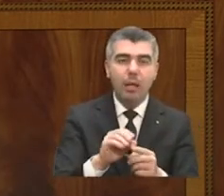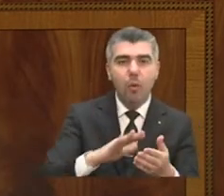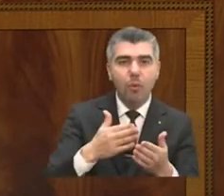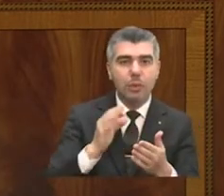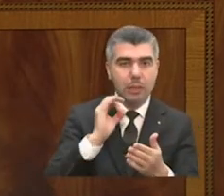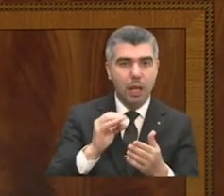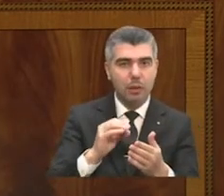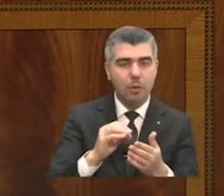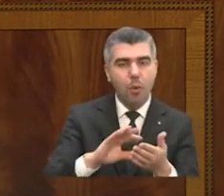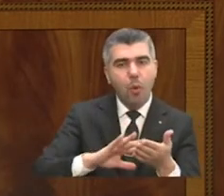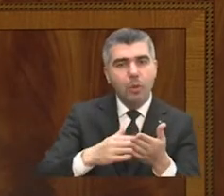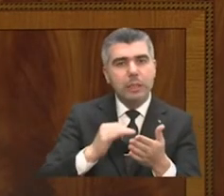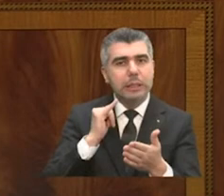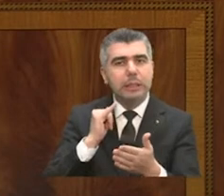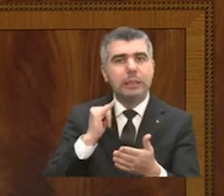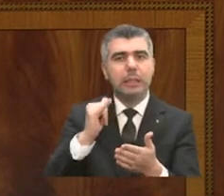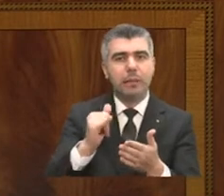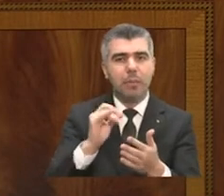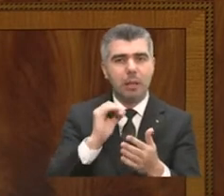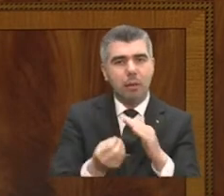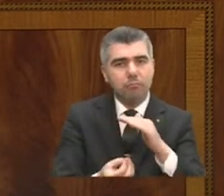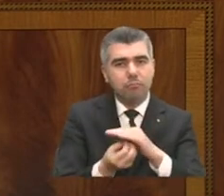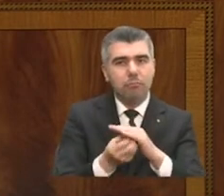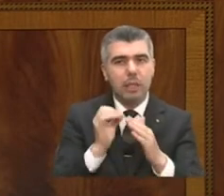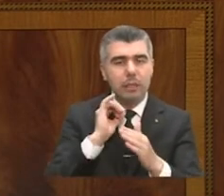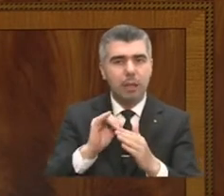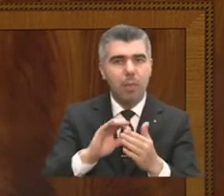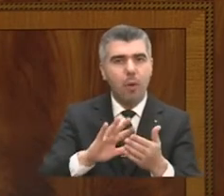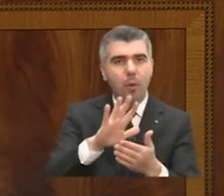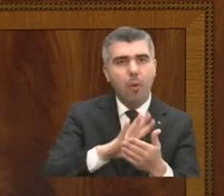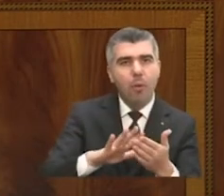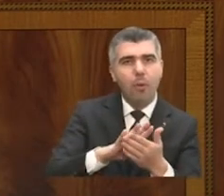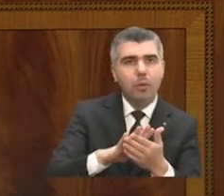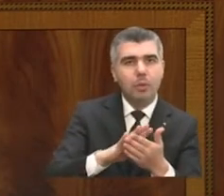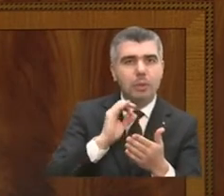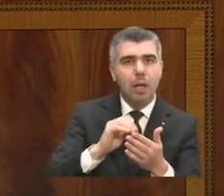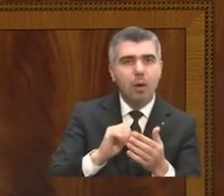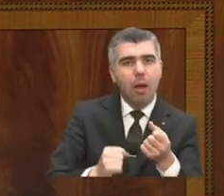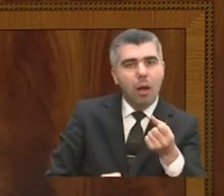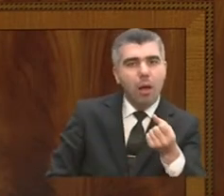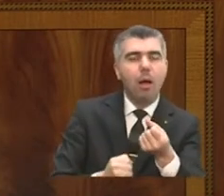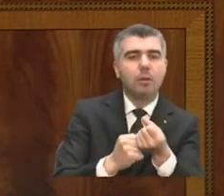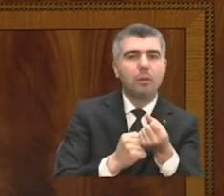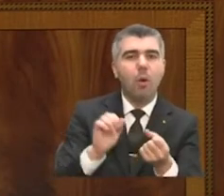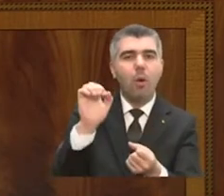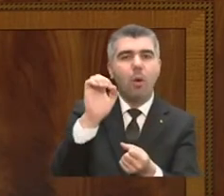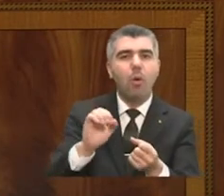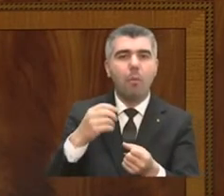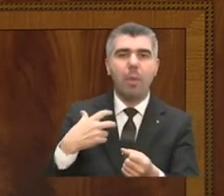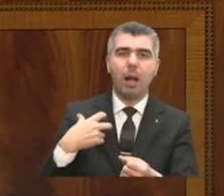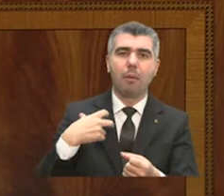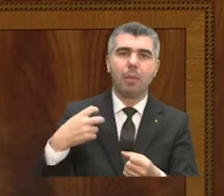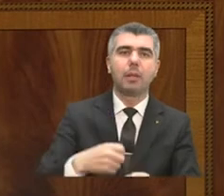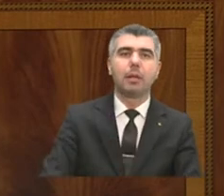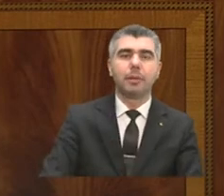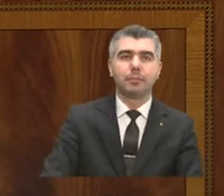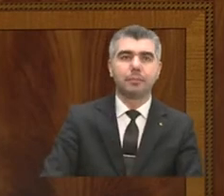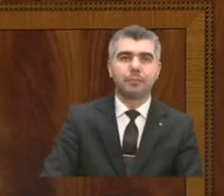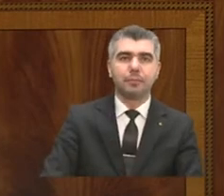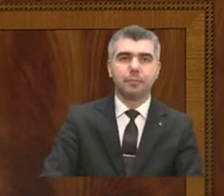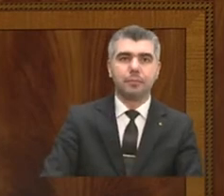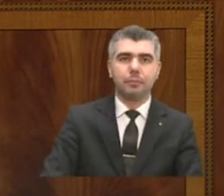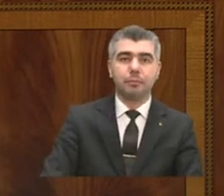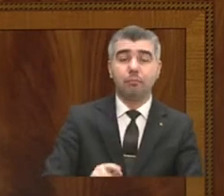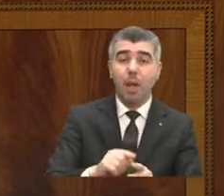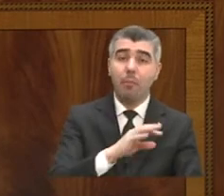à demander pardon des années de colonialisme et de l'exploitation des ressources